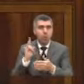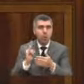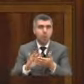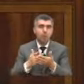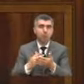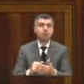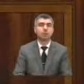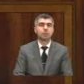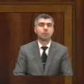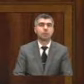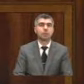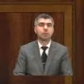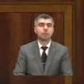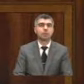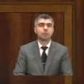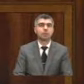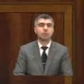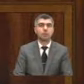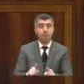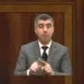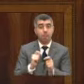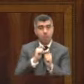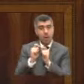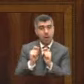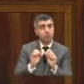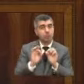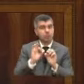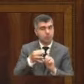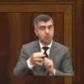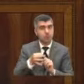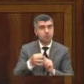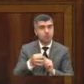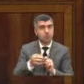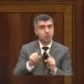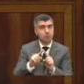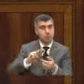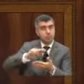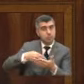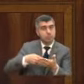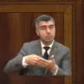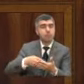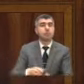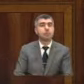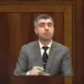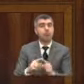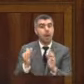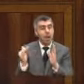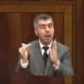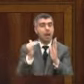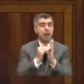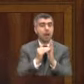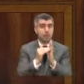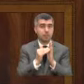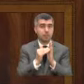هادو. اذا النقاش راه كاين، القرار ما اتخاض حتى لاخر لحظه باش نكونوا